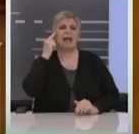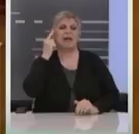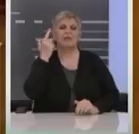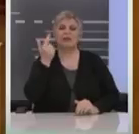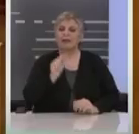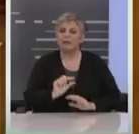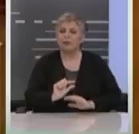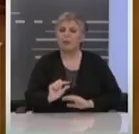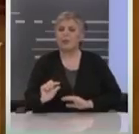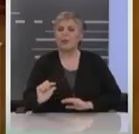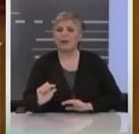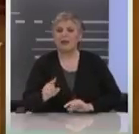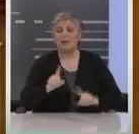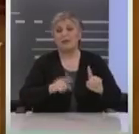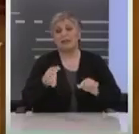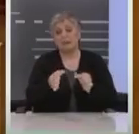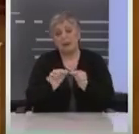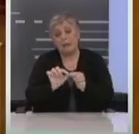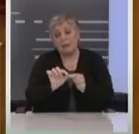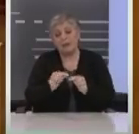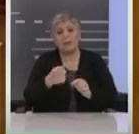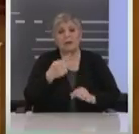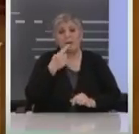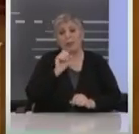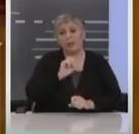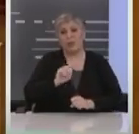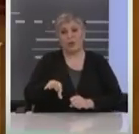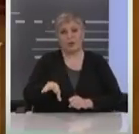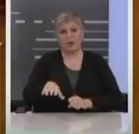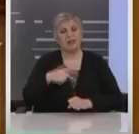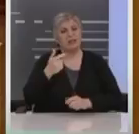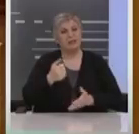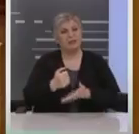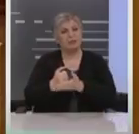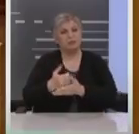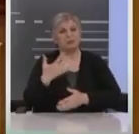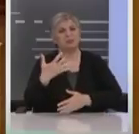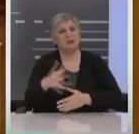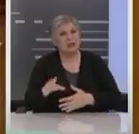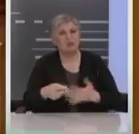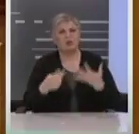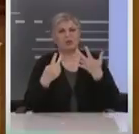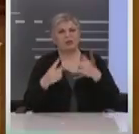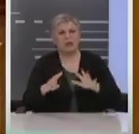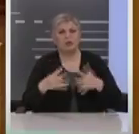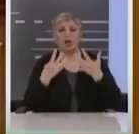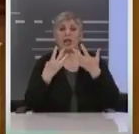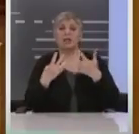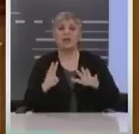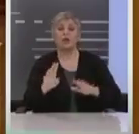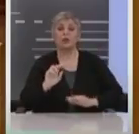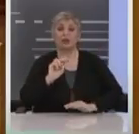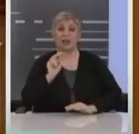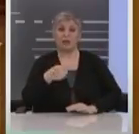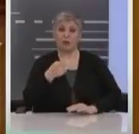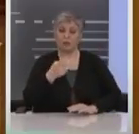είπαν ψίχουλα, την είπαν φιλοδόρη. Μια ενίσχυση των 500, 700 ή 900 ευρώ.